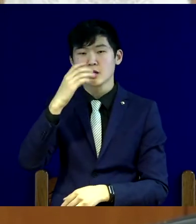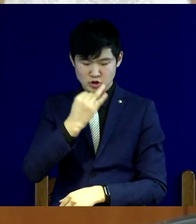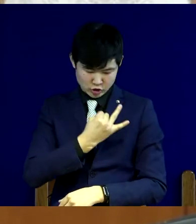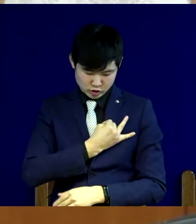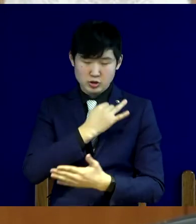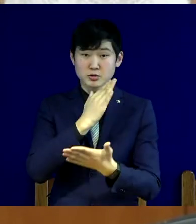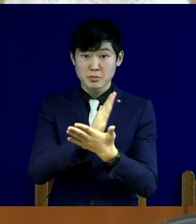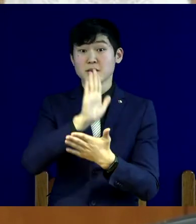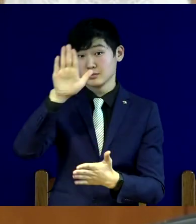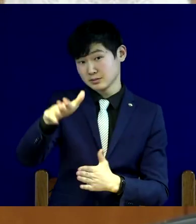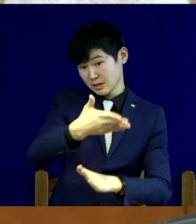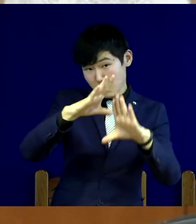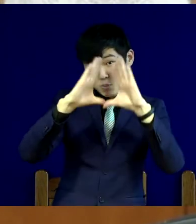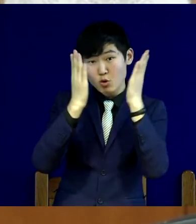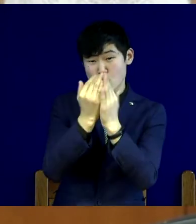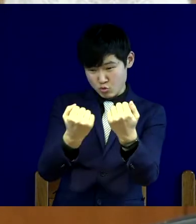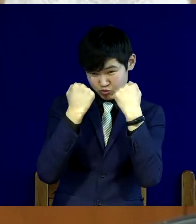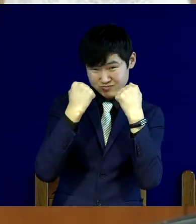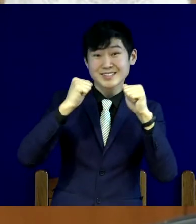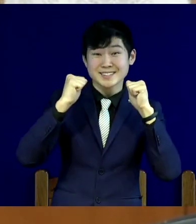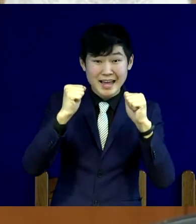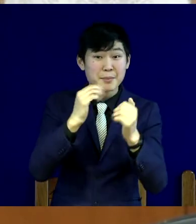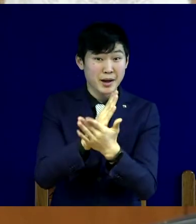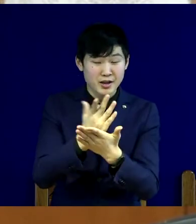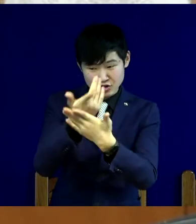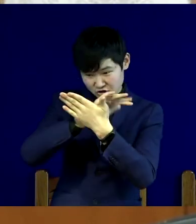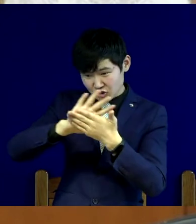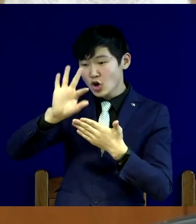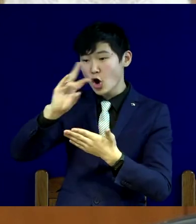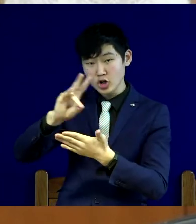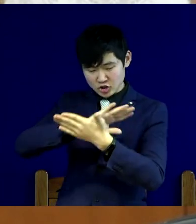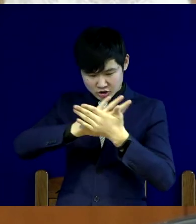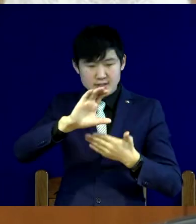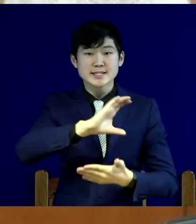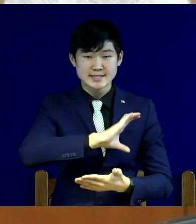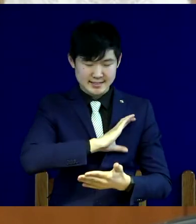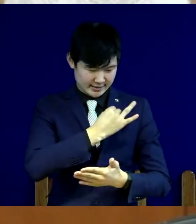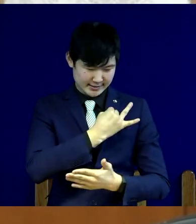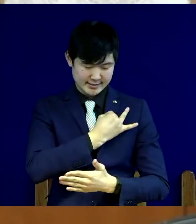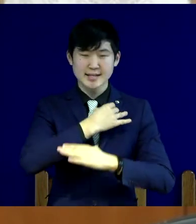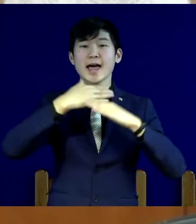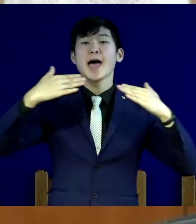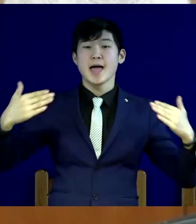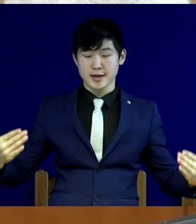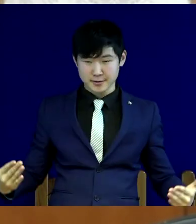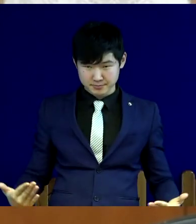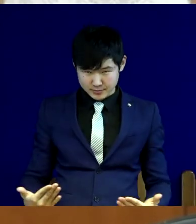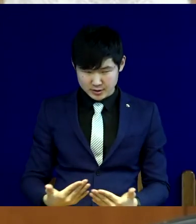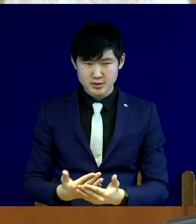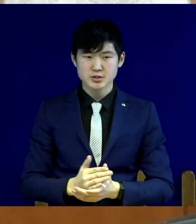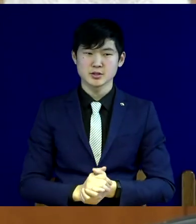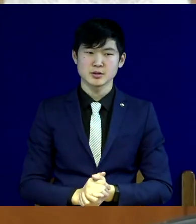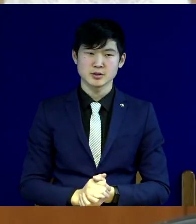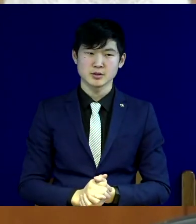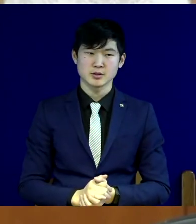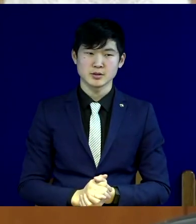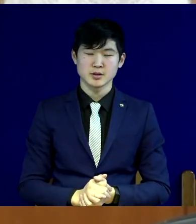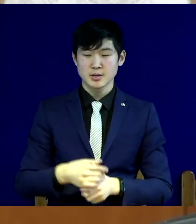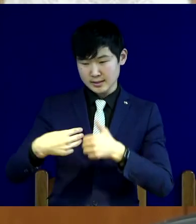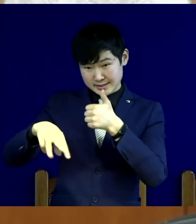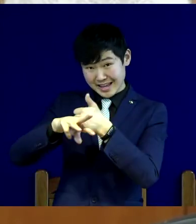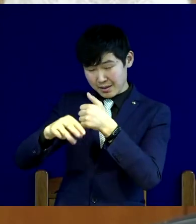힘내시고 새해 더 새로운 마음을 가지고 에 열심히 신앙생활 하시고 보험을 전해